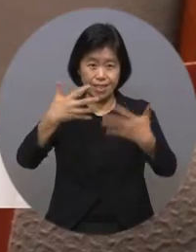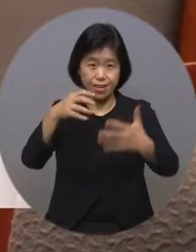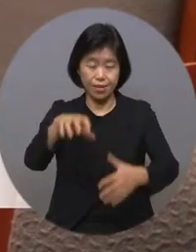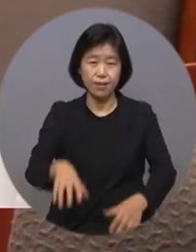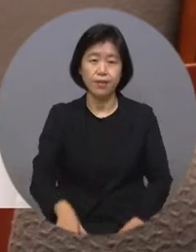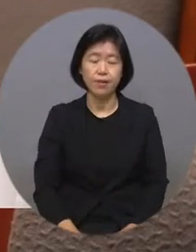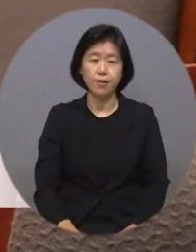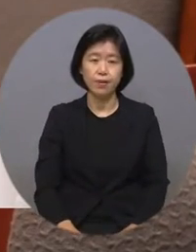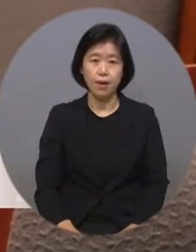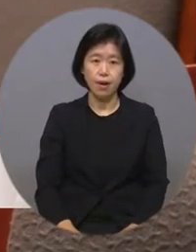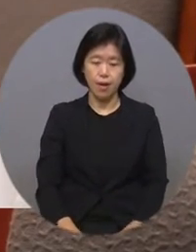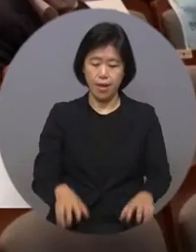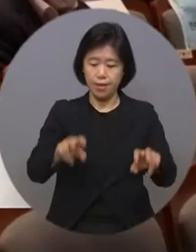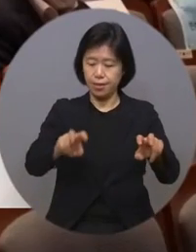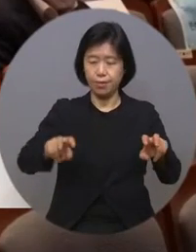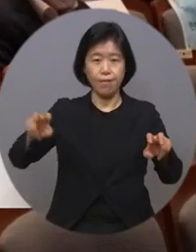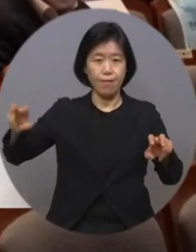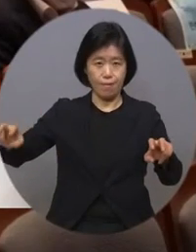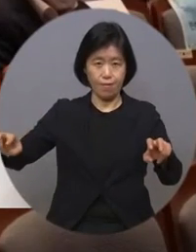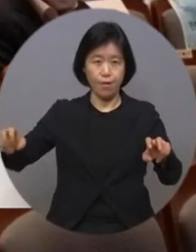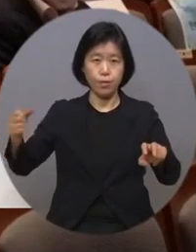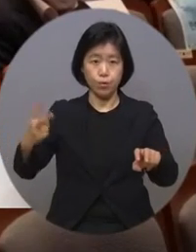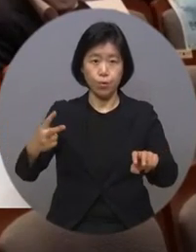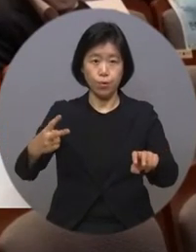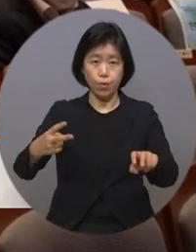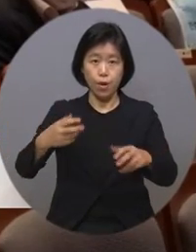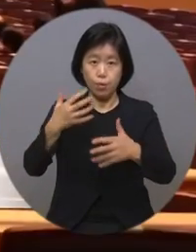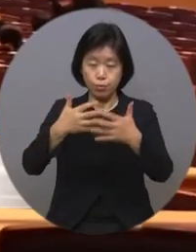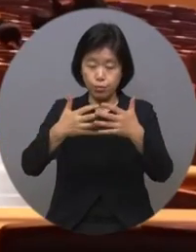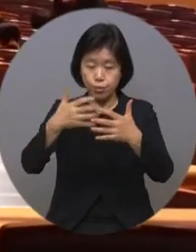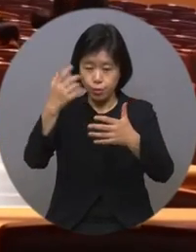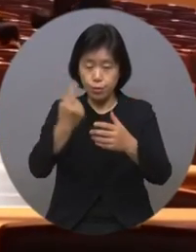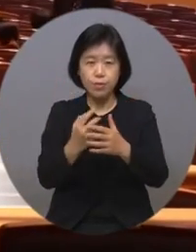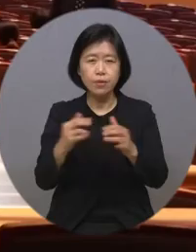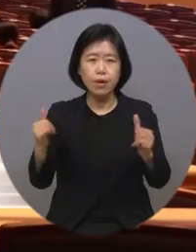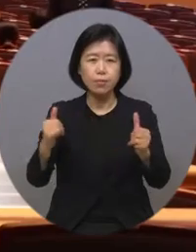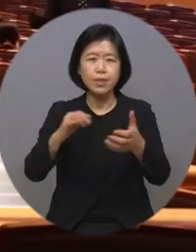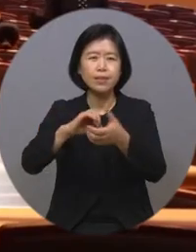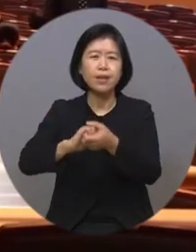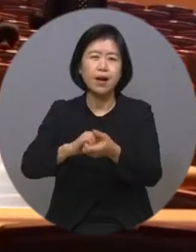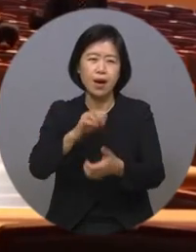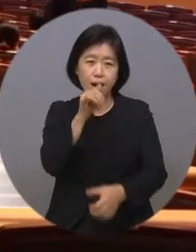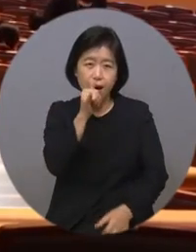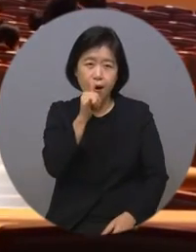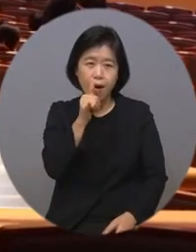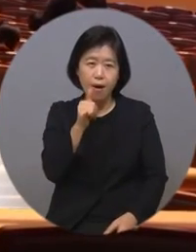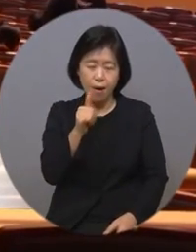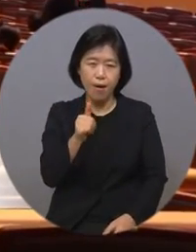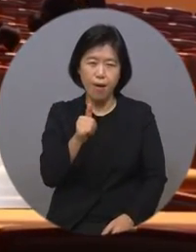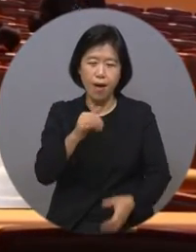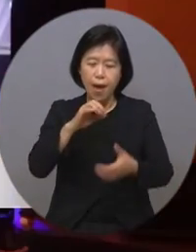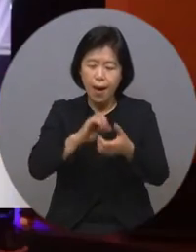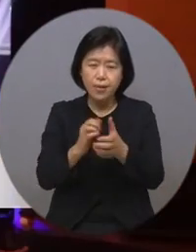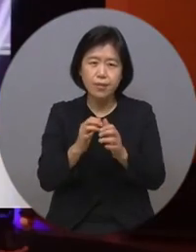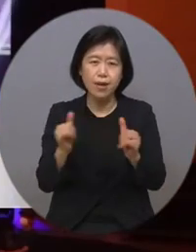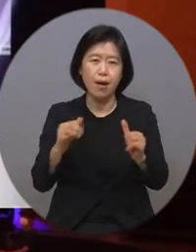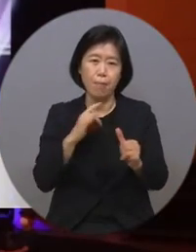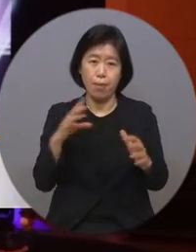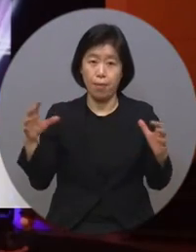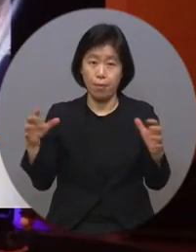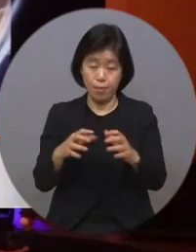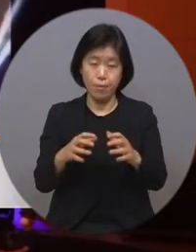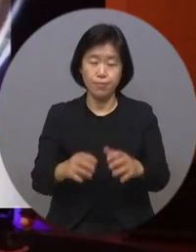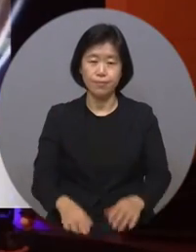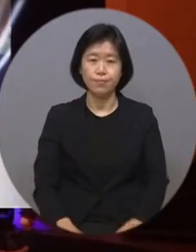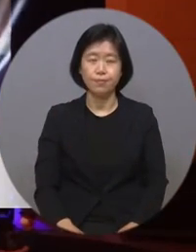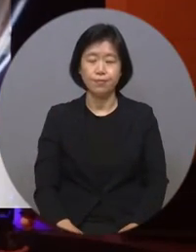거리 두기와 관람인원 제한으로 주요 관계자 등 최소 인원만 참석한 가운데 2021 고향 평화